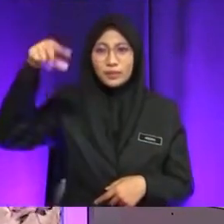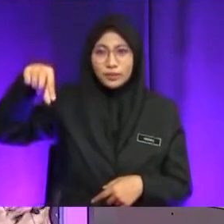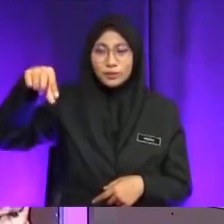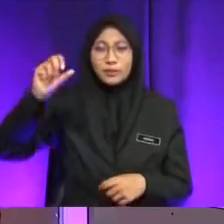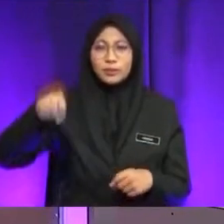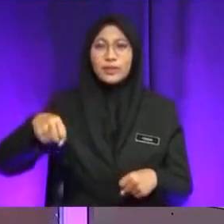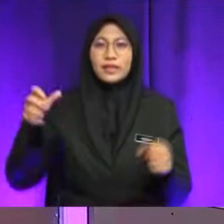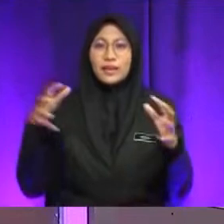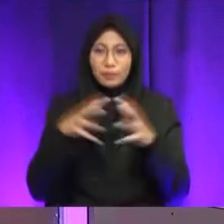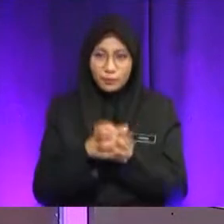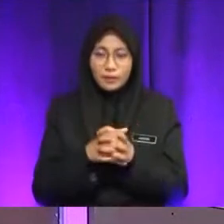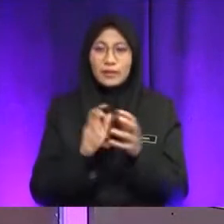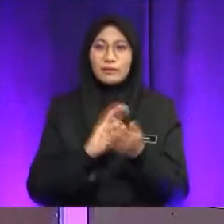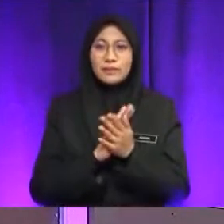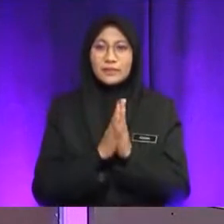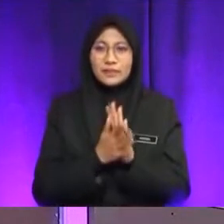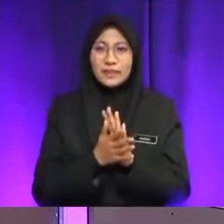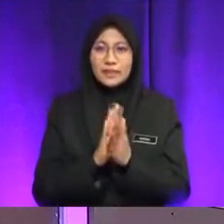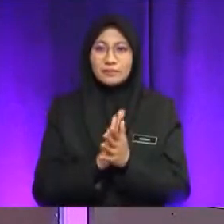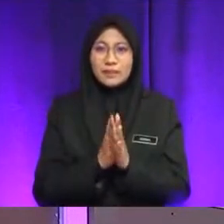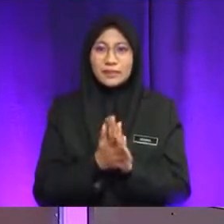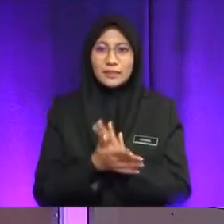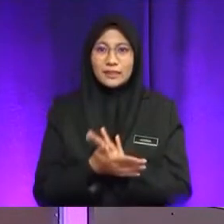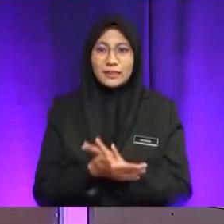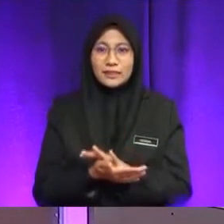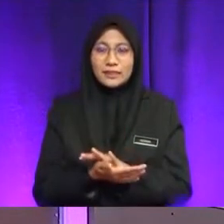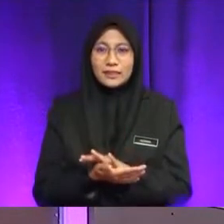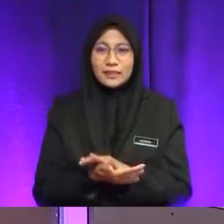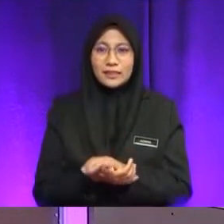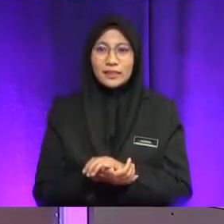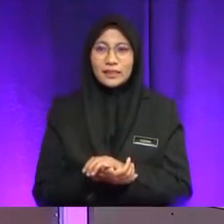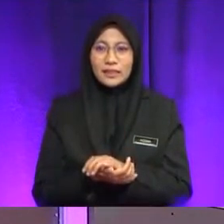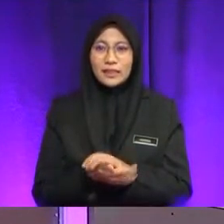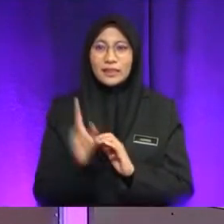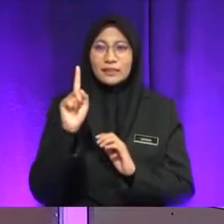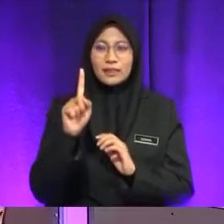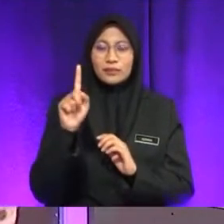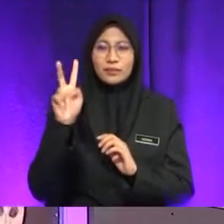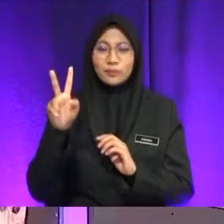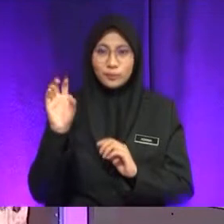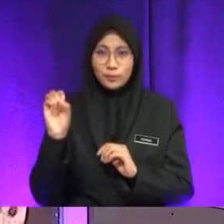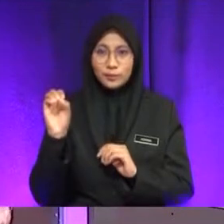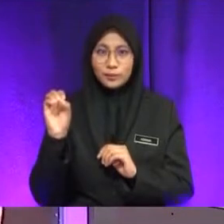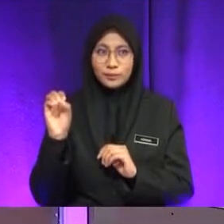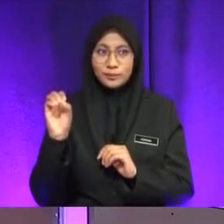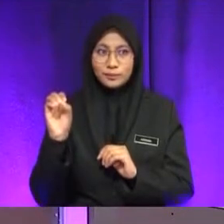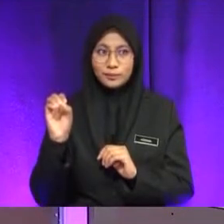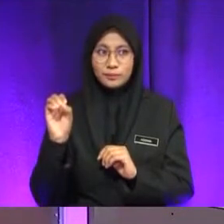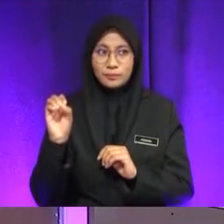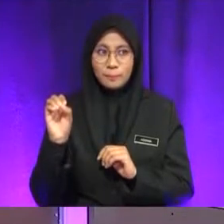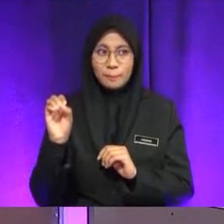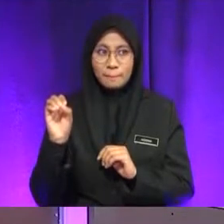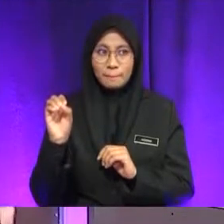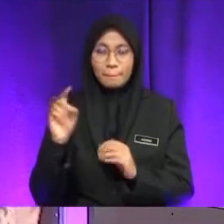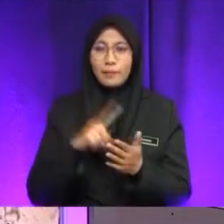bernilai dua seri dorat 2018-2016 120 itu nilai Jadi apa yang perlu